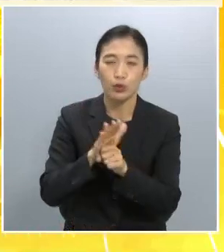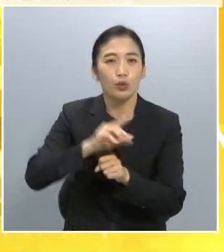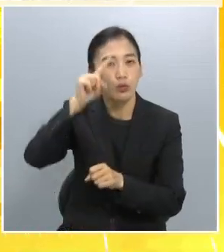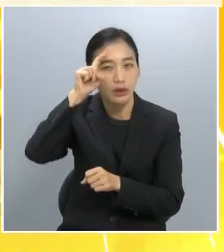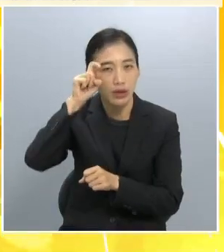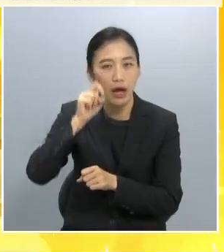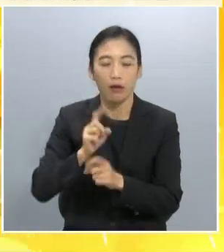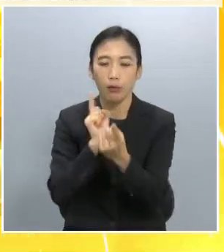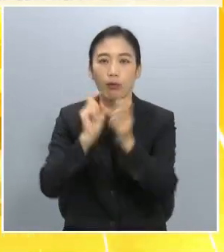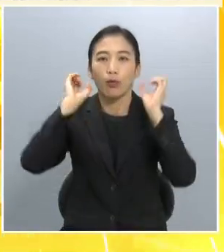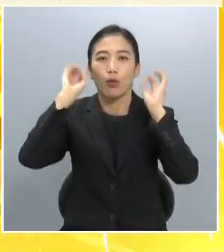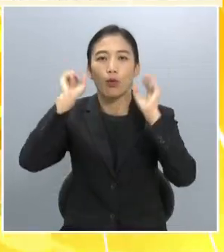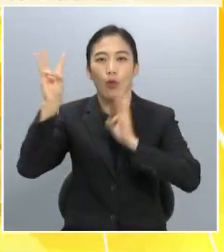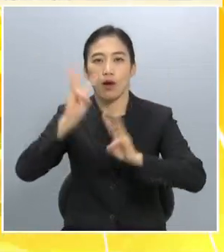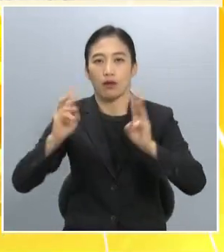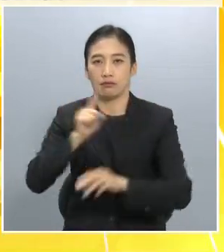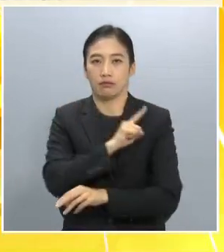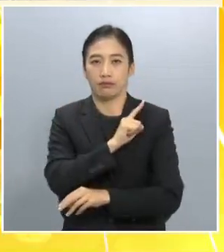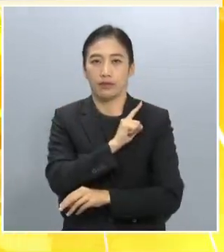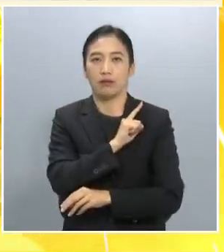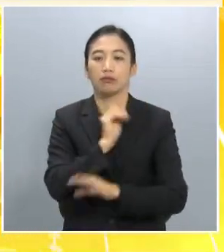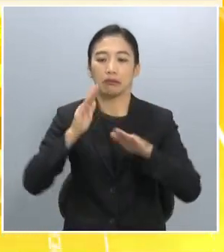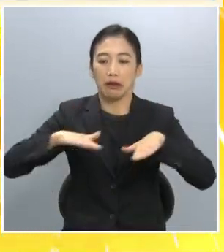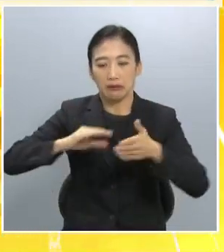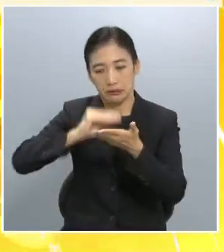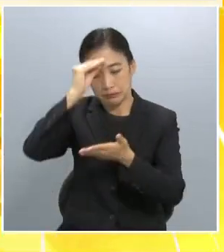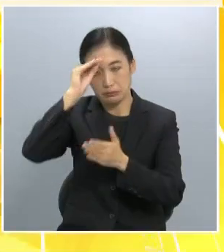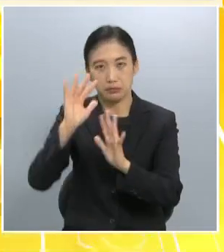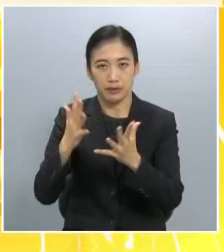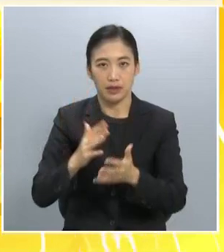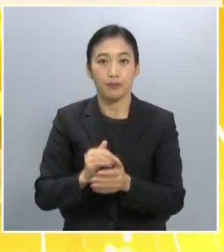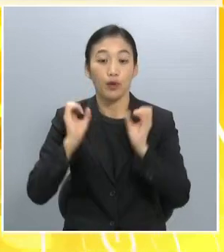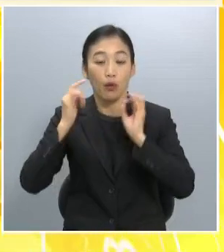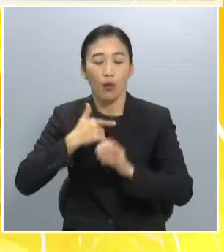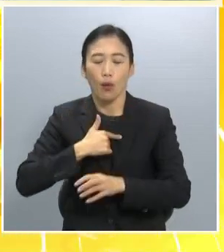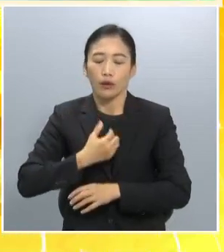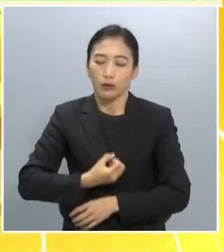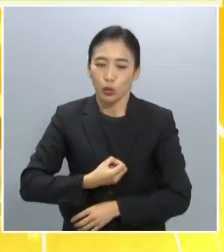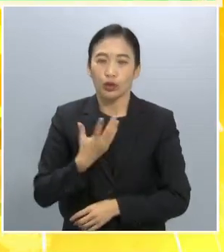จจริงๆไม่คาดคิดว่ามันจะเกิดขึ้นแบบนี้เคราะห์ดีที่เป็นวันหยุด